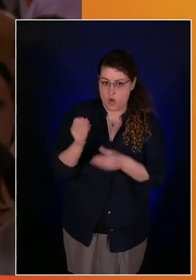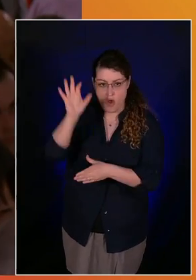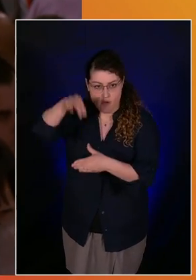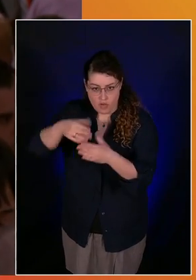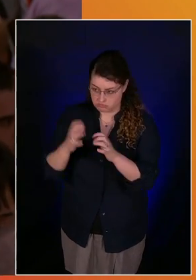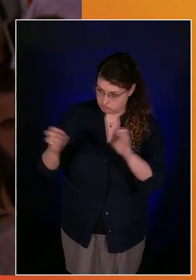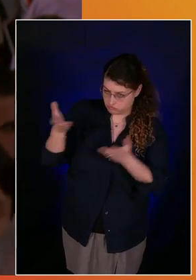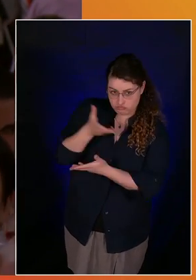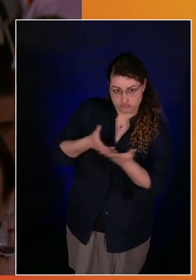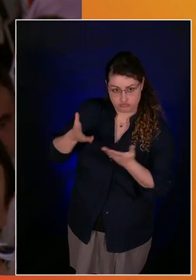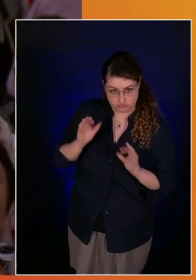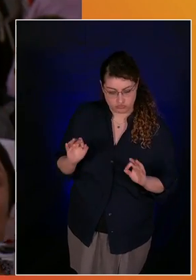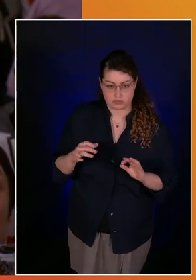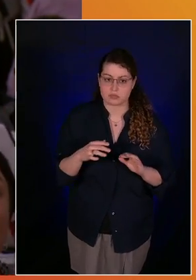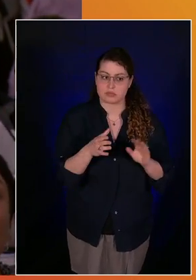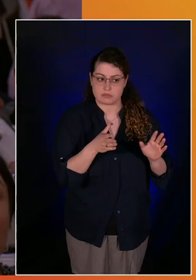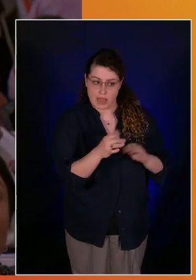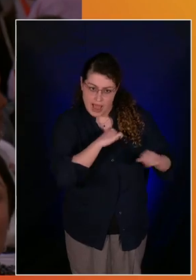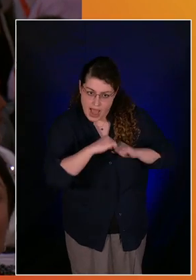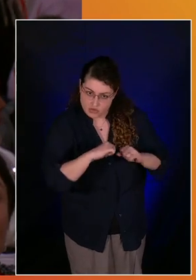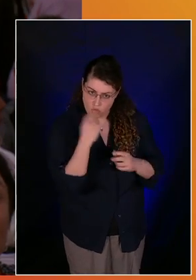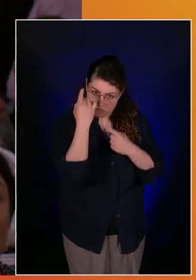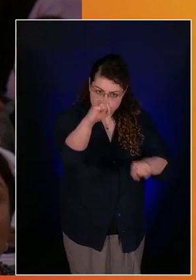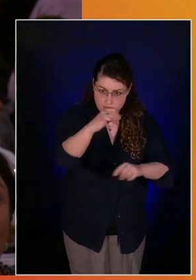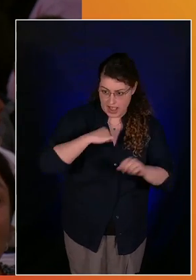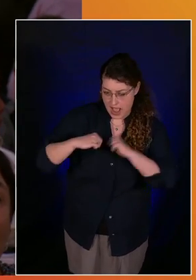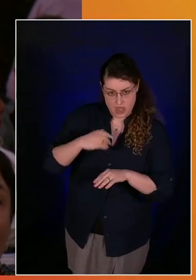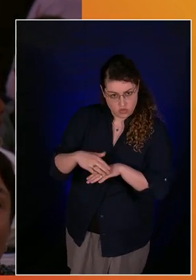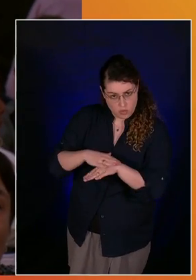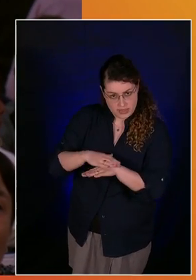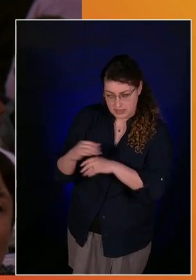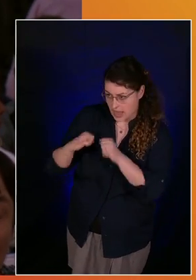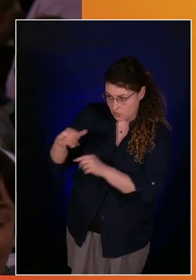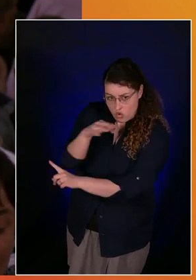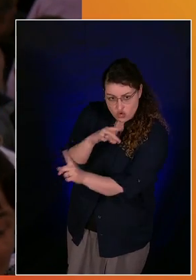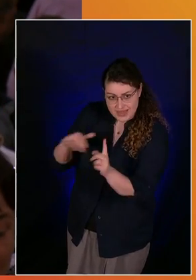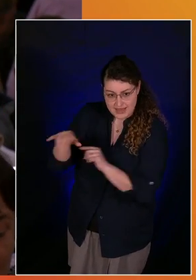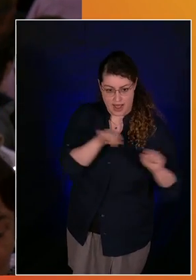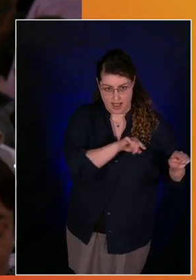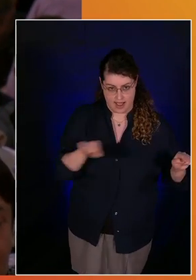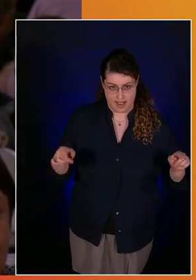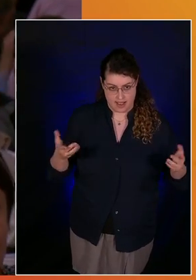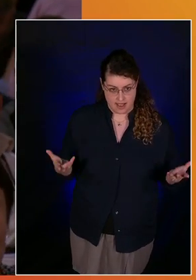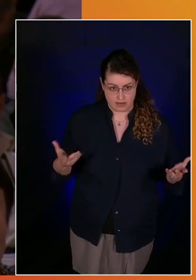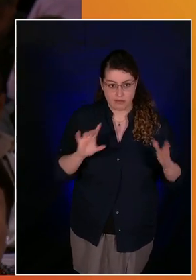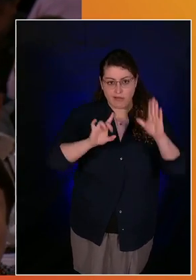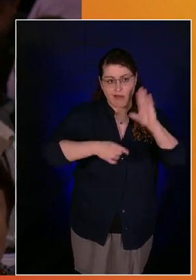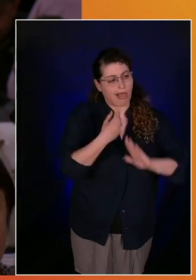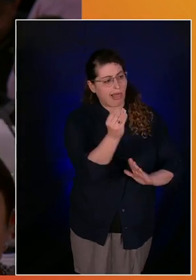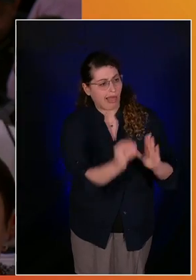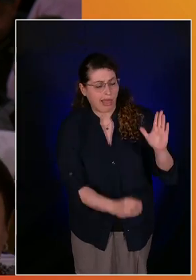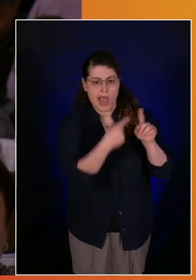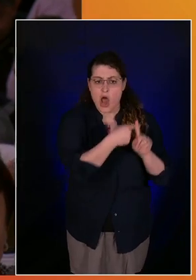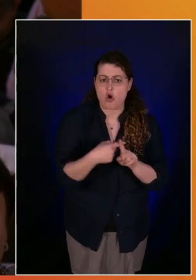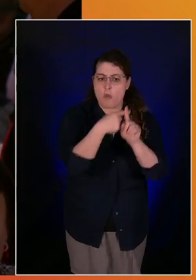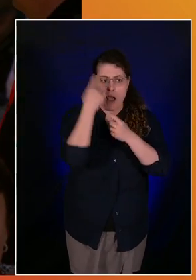congrès l'unité d'action action revendicative action politique action sociétale nous n'avons pas besoin de réécrire tous nos repères